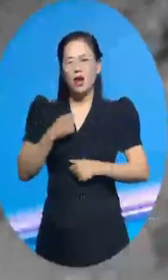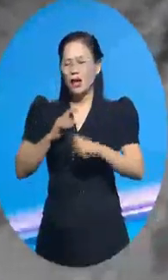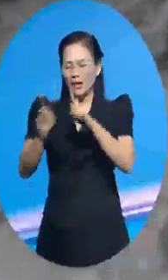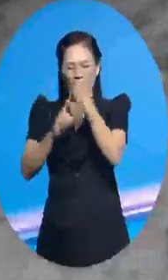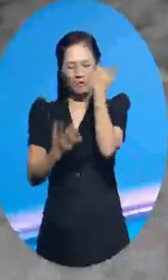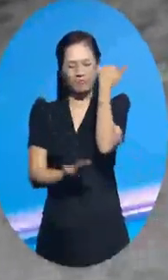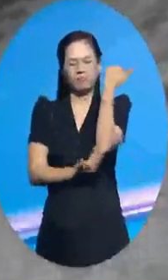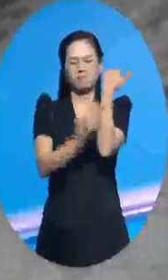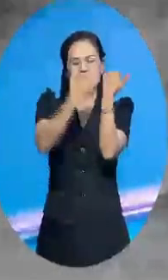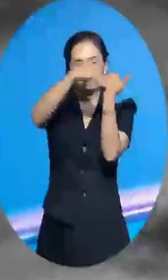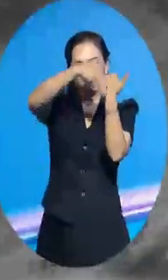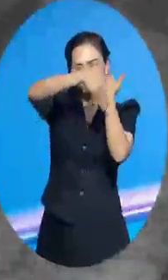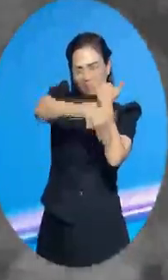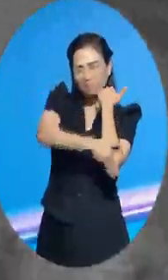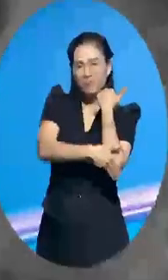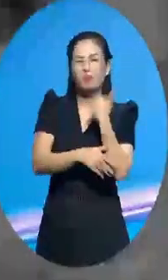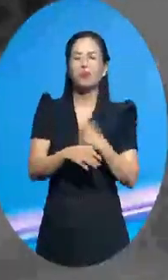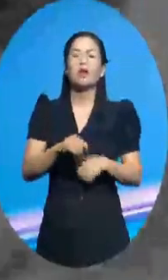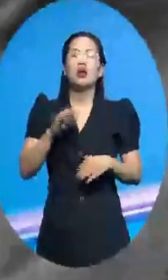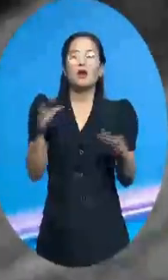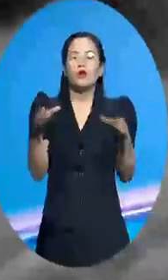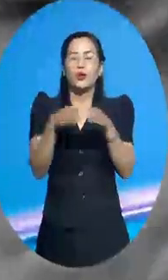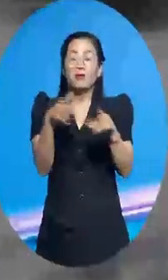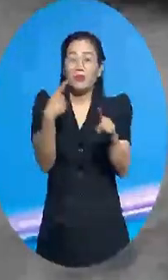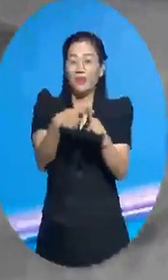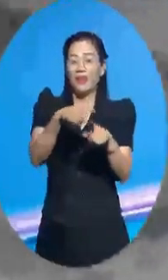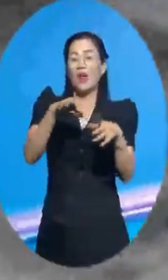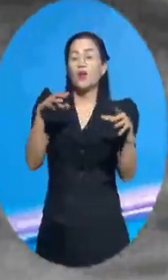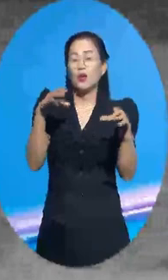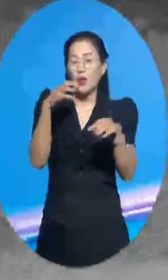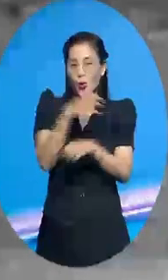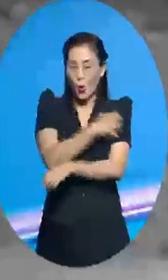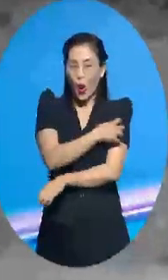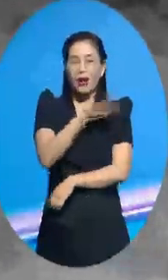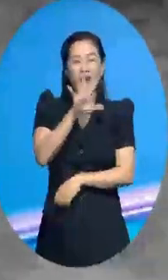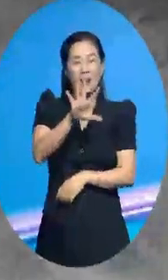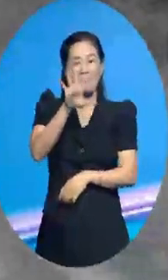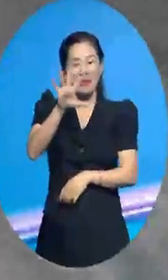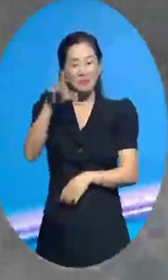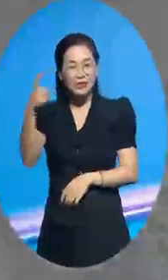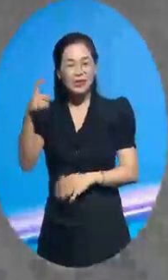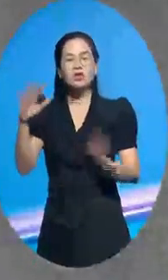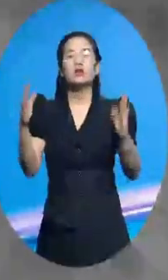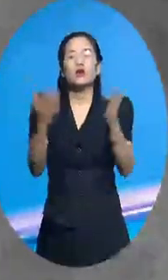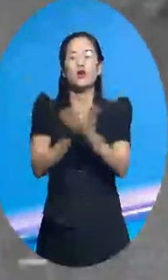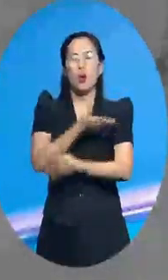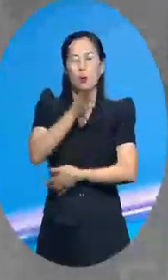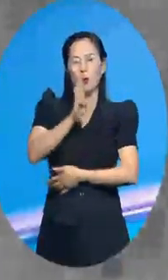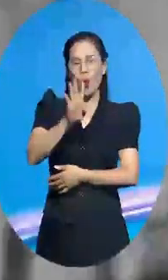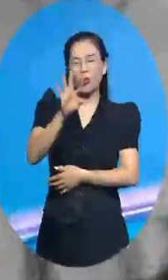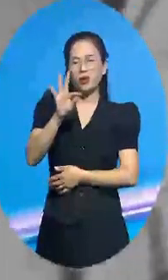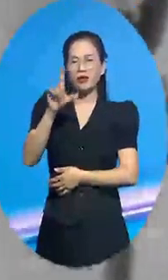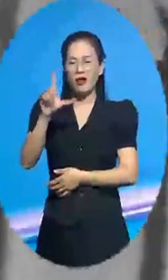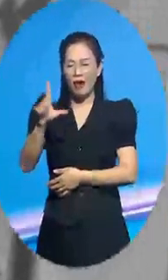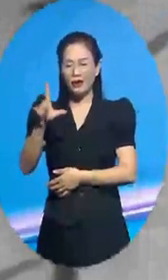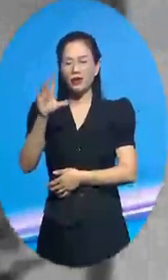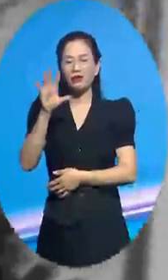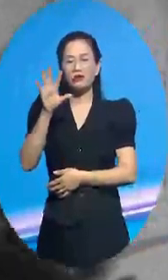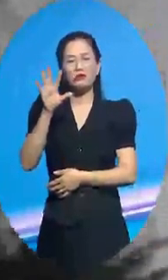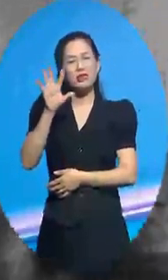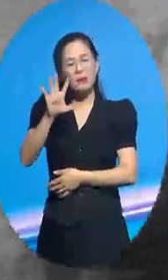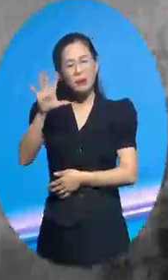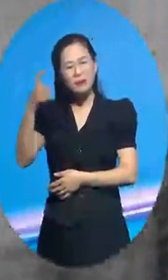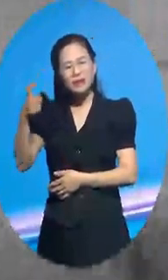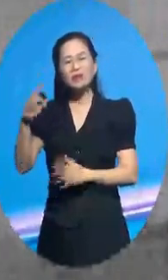hiệu Đoàn 559, sau này được đổi tên thành Bộ Tư lệnh 559, rồi Bộ Tư lệnh Trường Sơn.